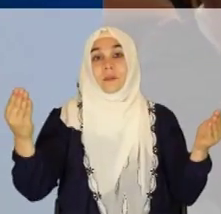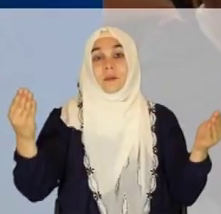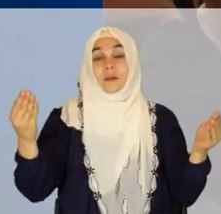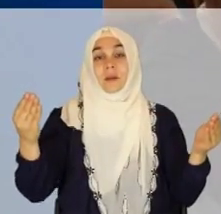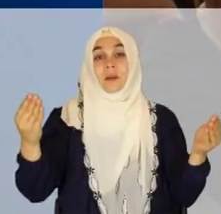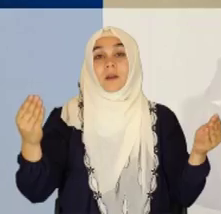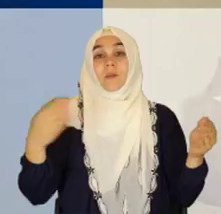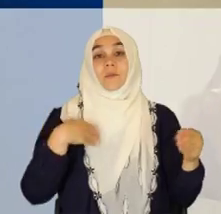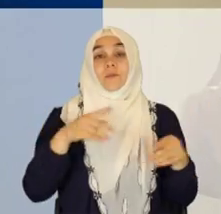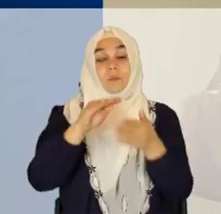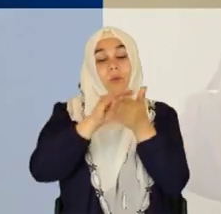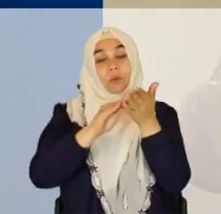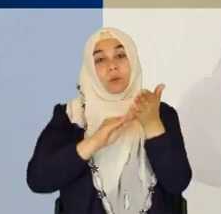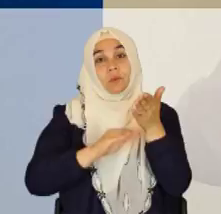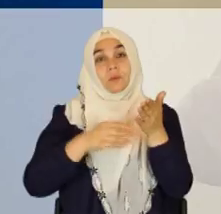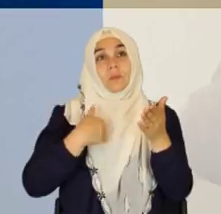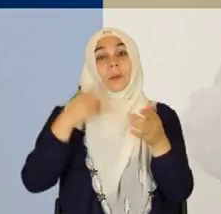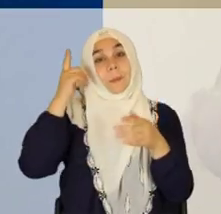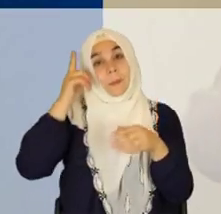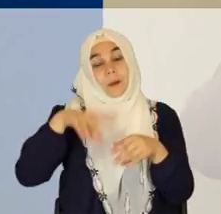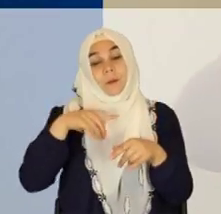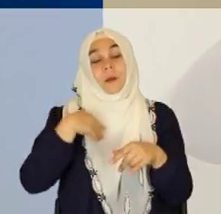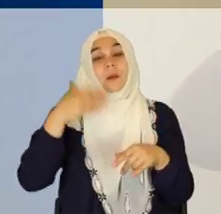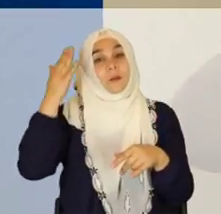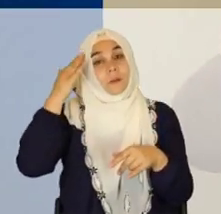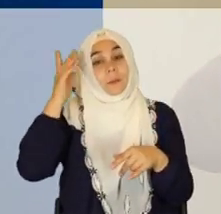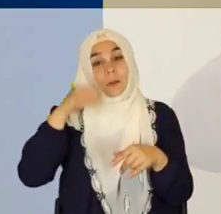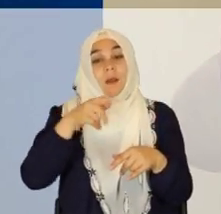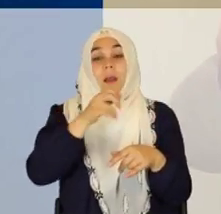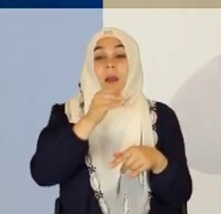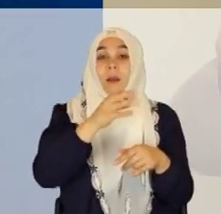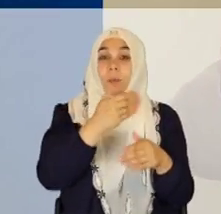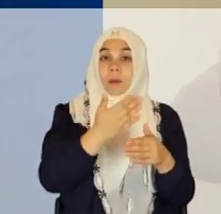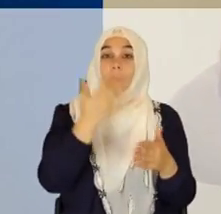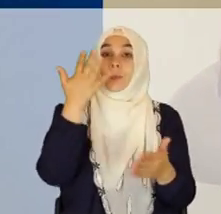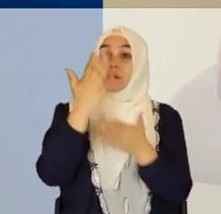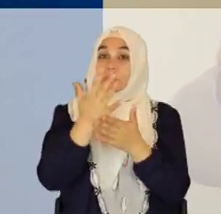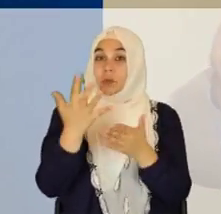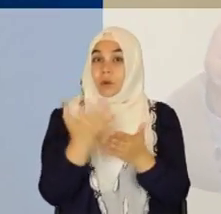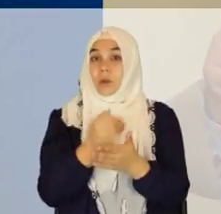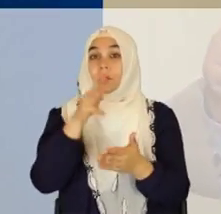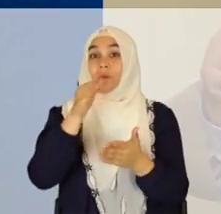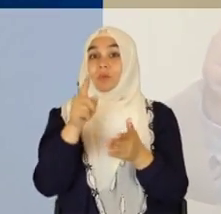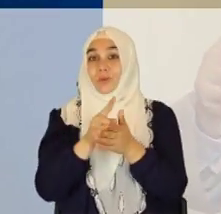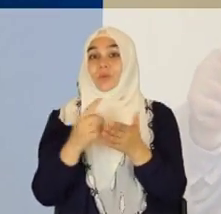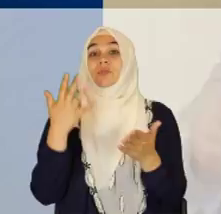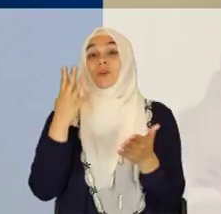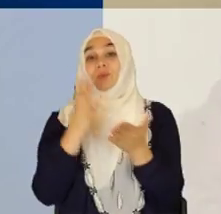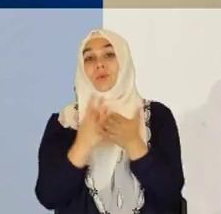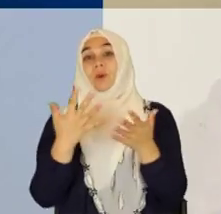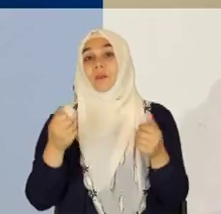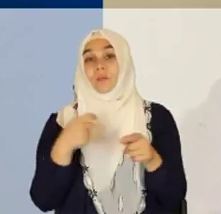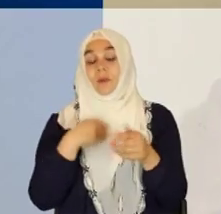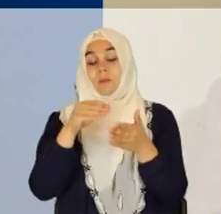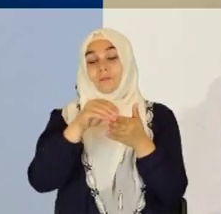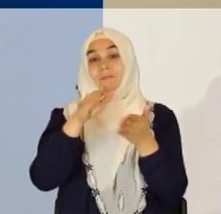Bu yerda ro'yxatga tajriba uchun shu savolga Ahmad 5 baho oladi. Toshmat to'raladi deb yozib qo'ydim.